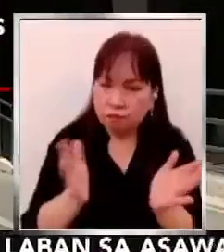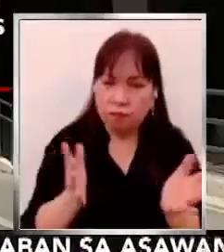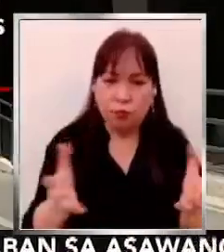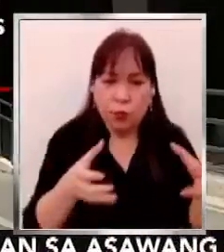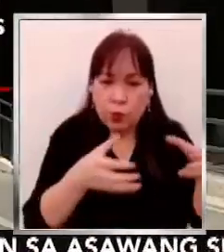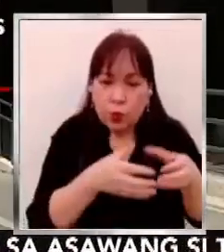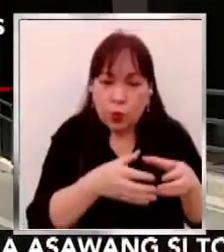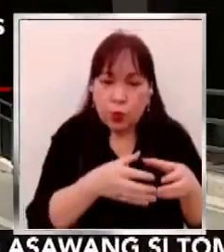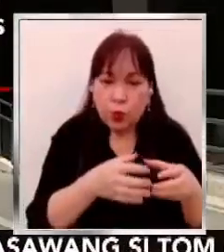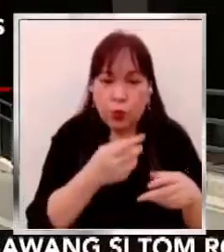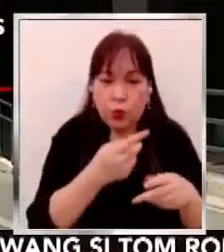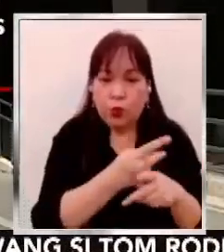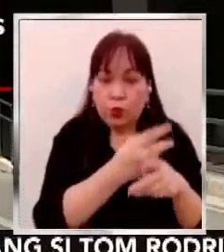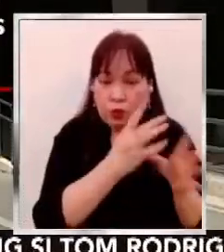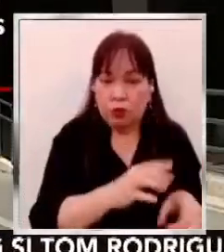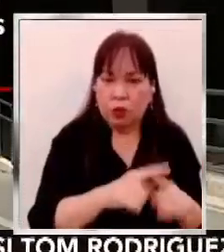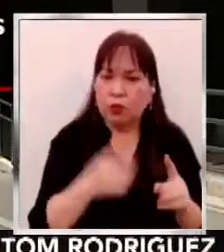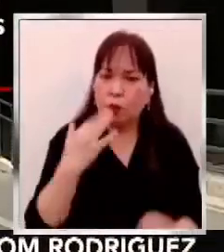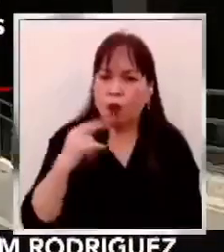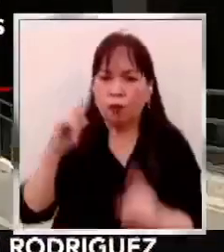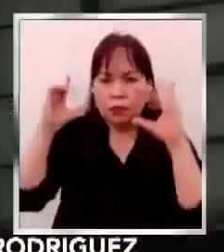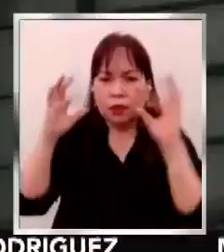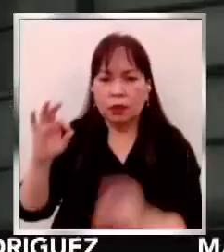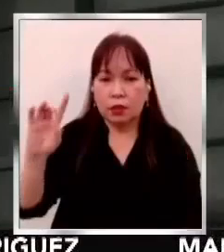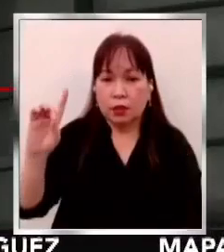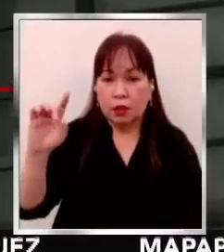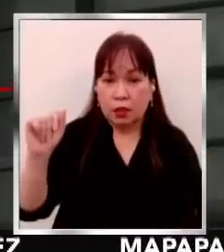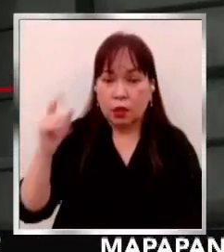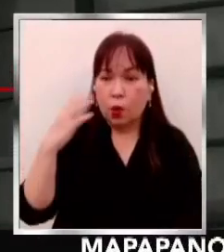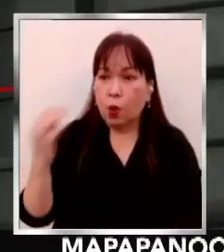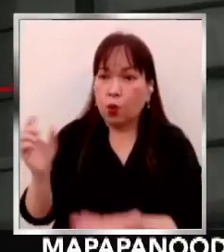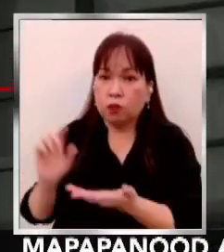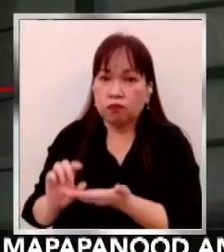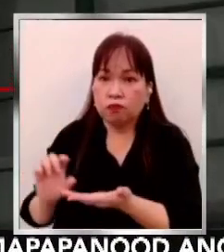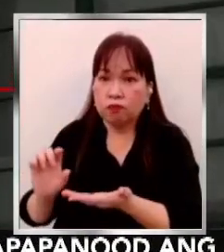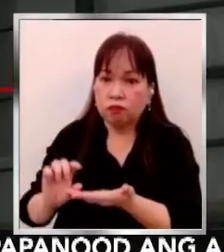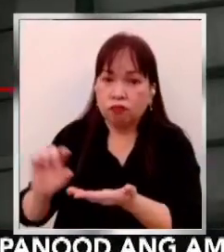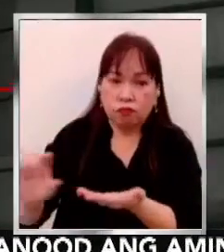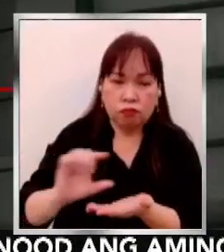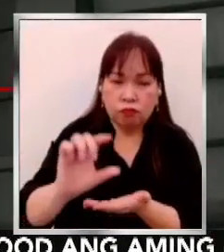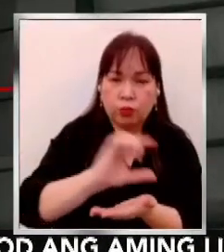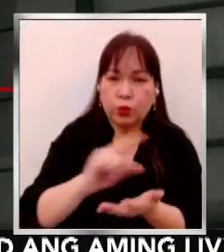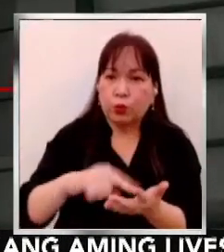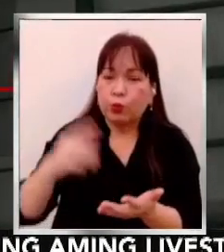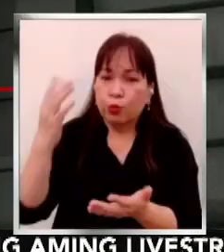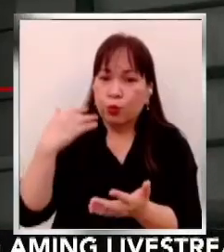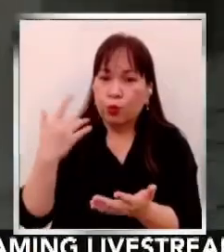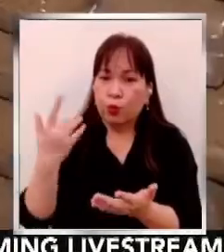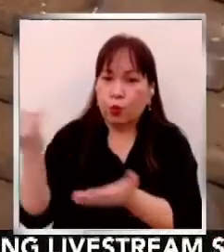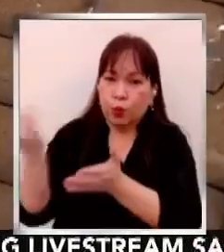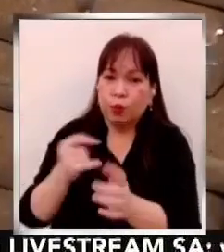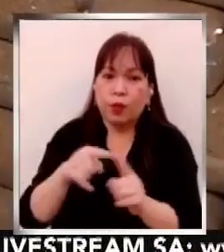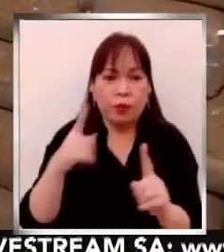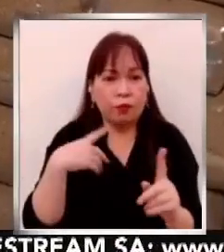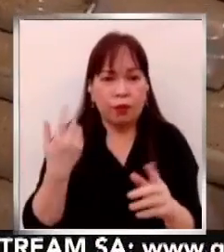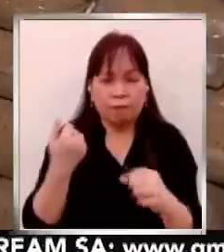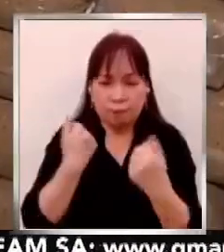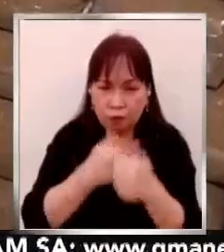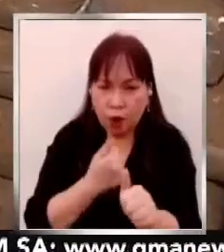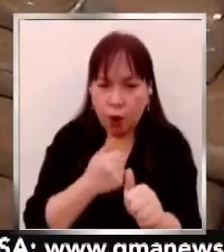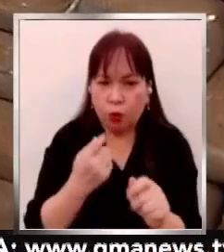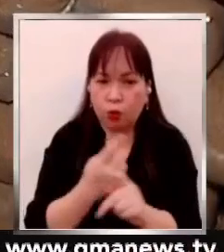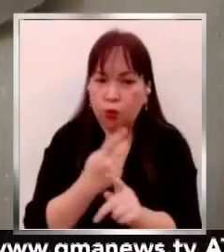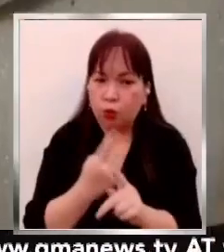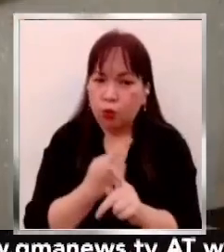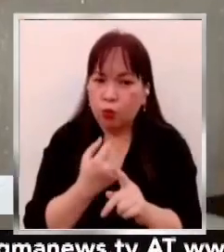sa DA ang pagpapasya sa alokasyon sa mga importer samantalang noon nakabase ito sa mechanical computation? Nauna nang siniguro ng